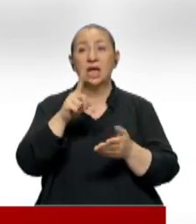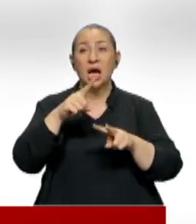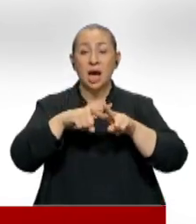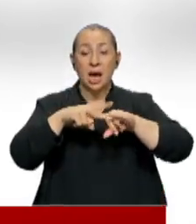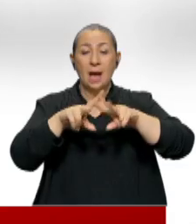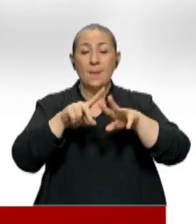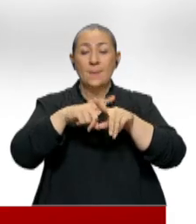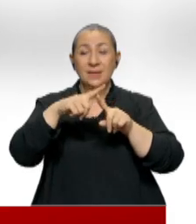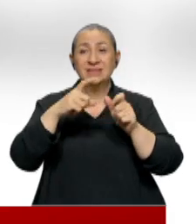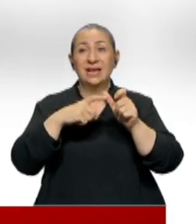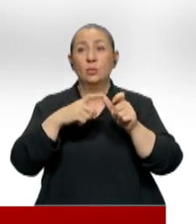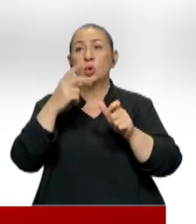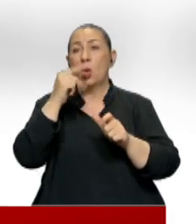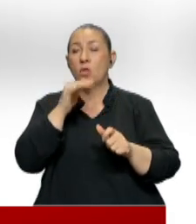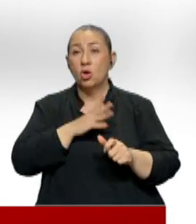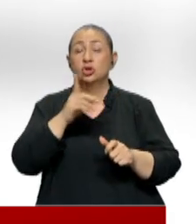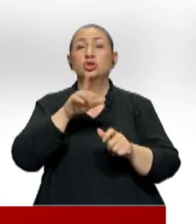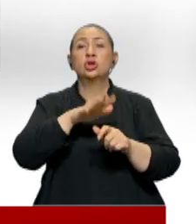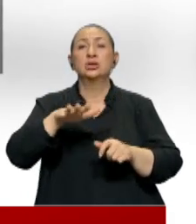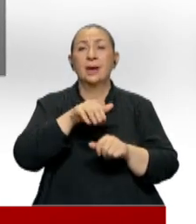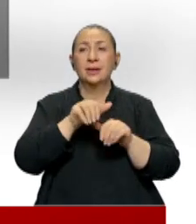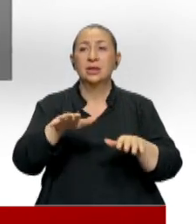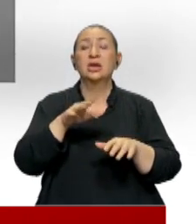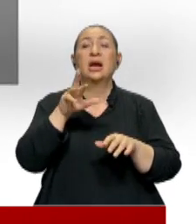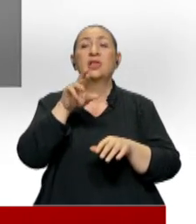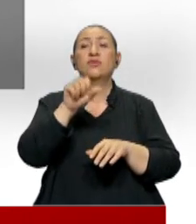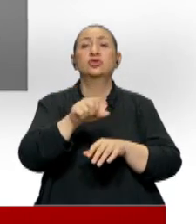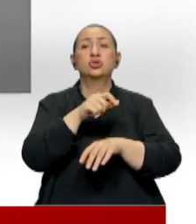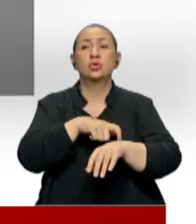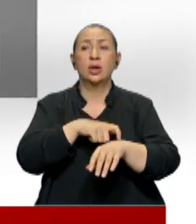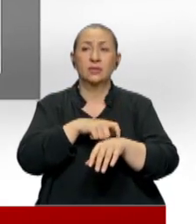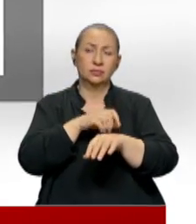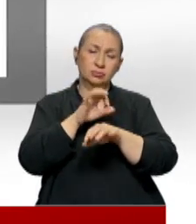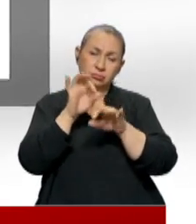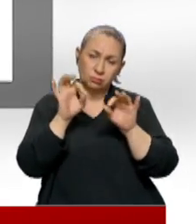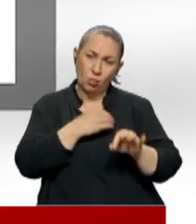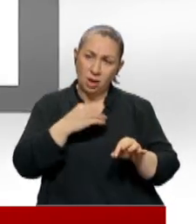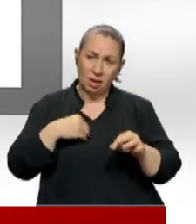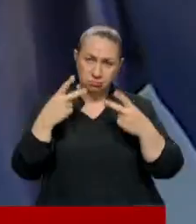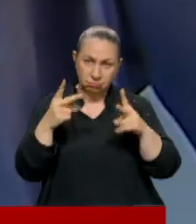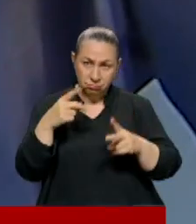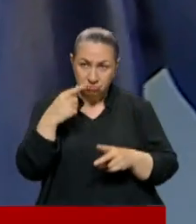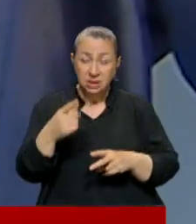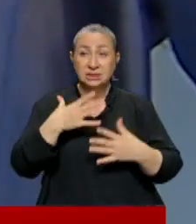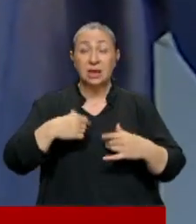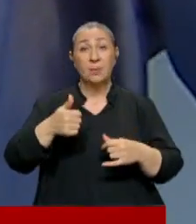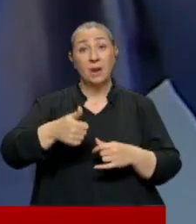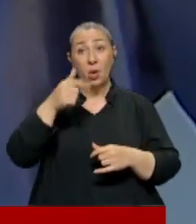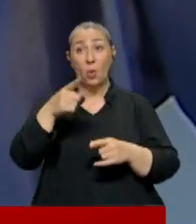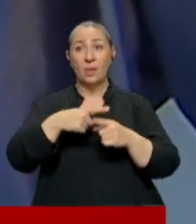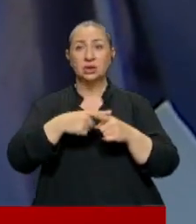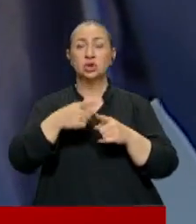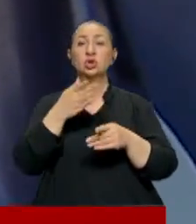Ahmet Selim Köroğlu sosyal medya hesabından randevusuz muayene döneminin başladığını duyurdu Sağlık Bakanlığı o